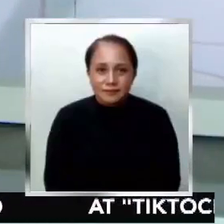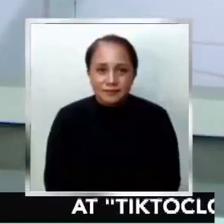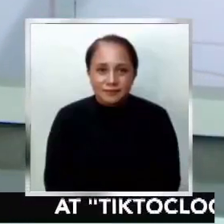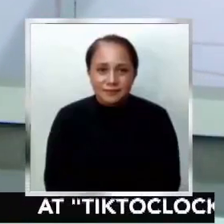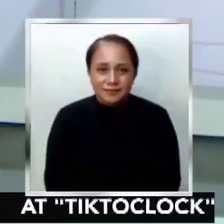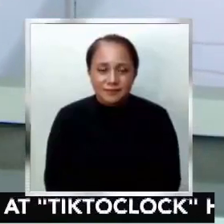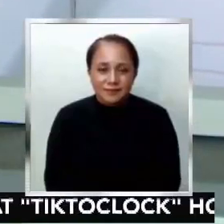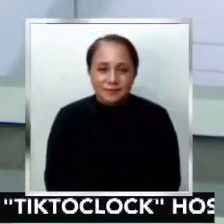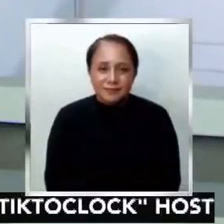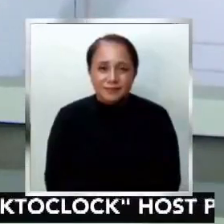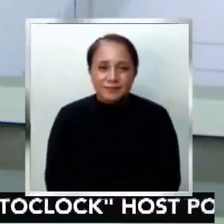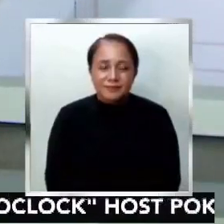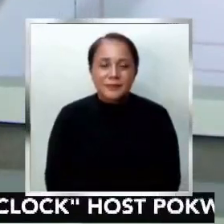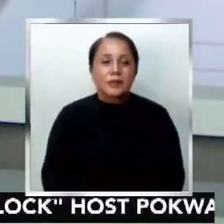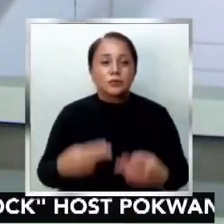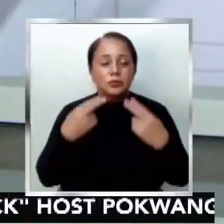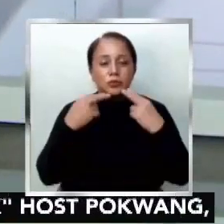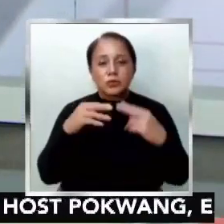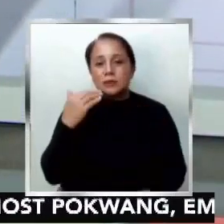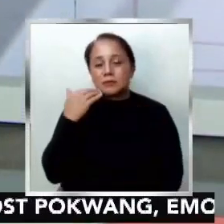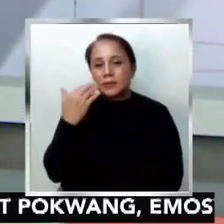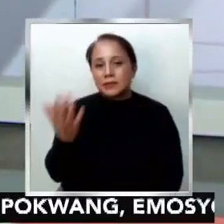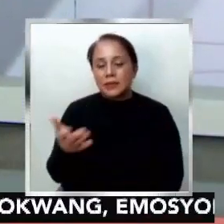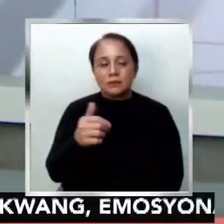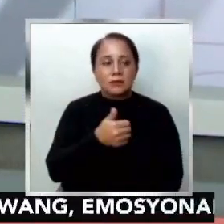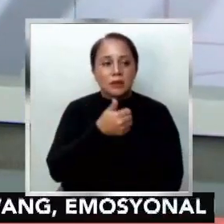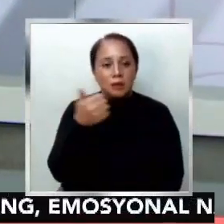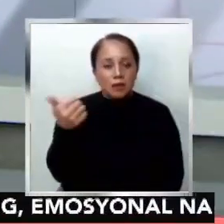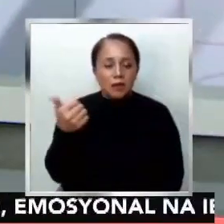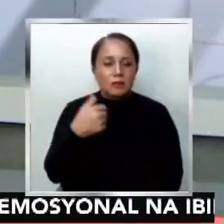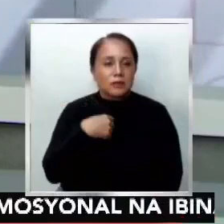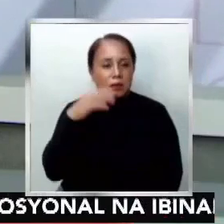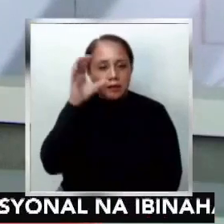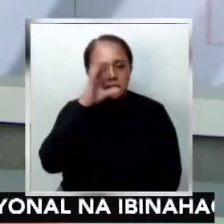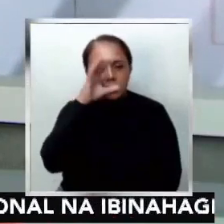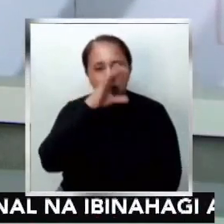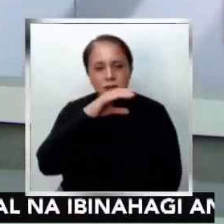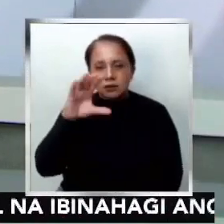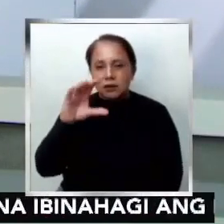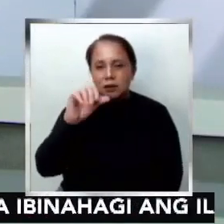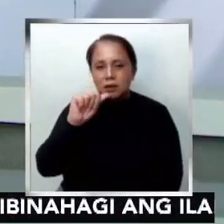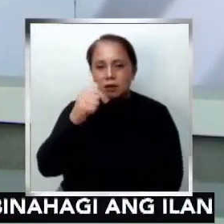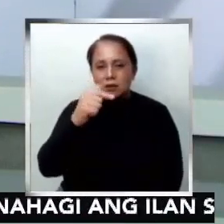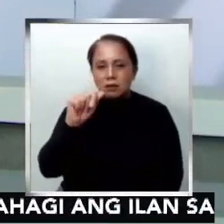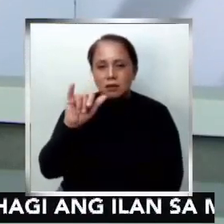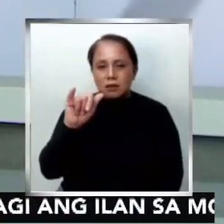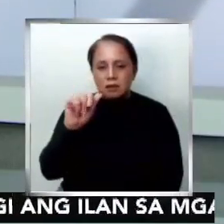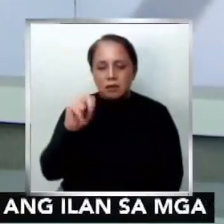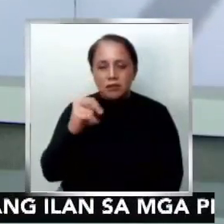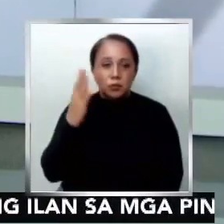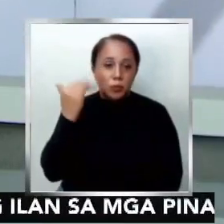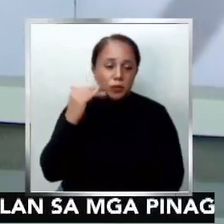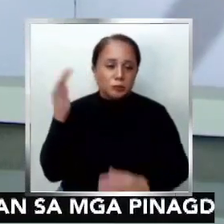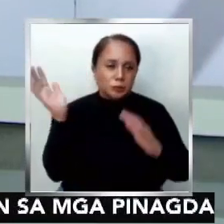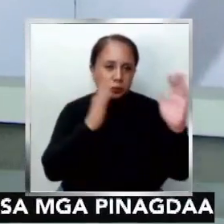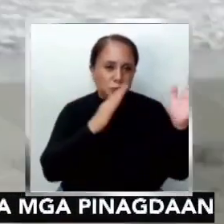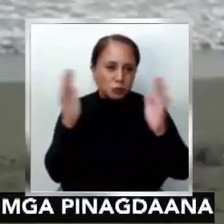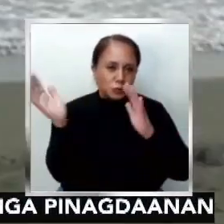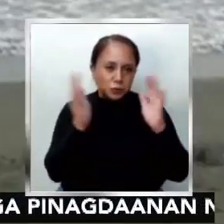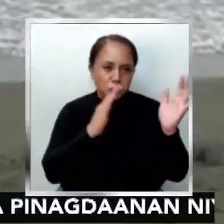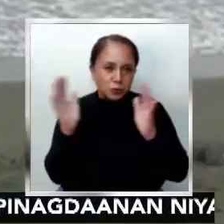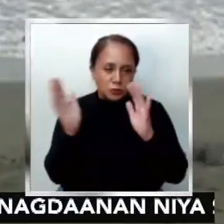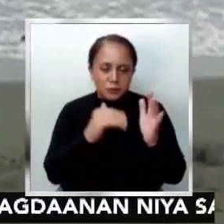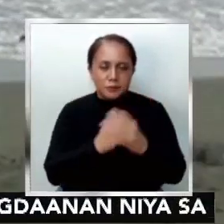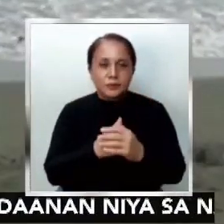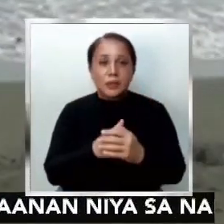Isang naiulat na patay habang isa pa ang pinaghahanap sa Cagayan sa gitna ng pananalasa ng bagyong Maymay. Ayon